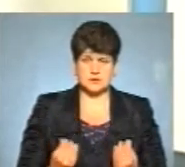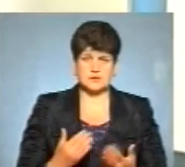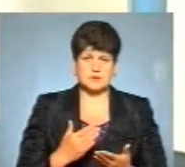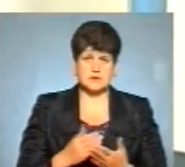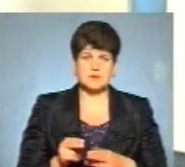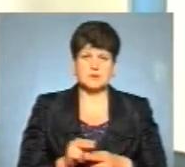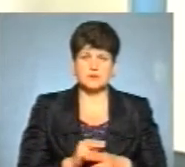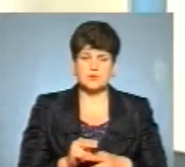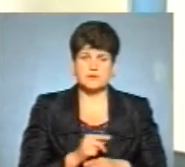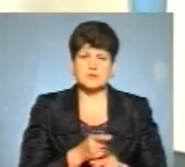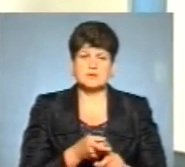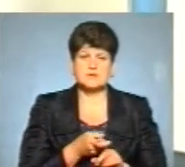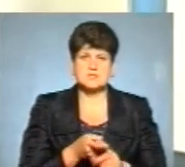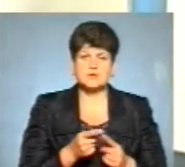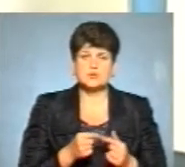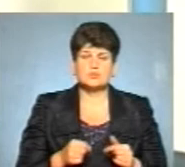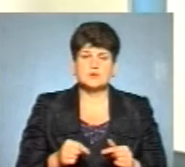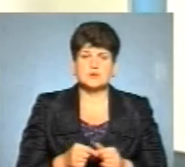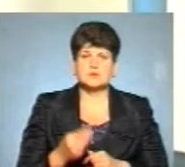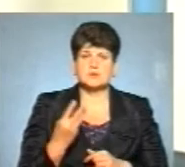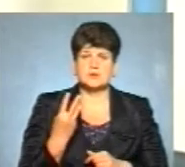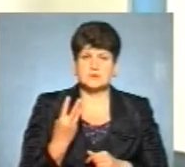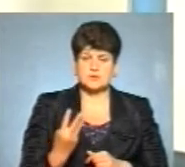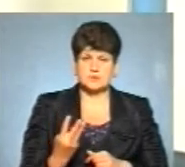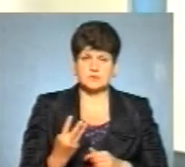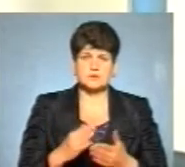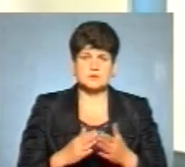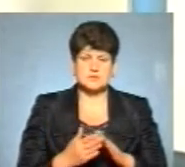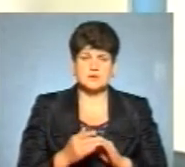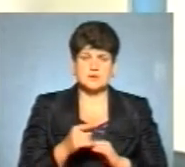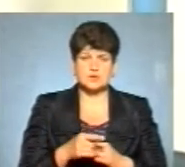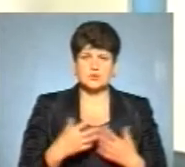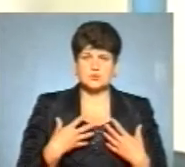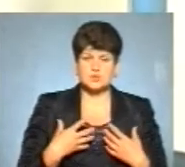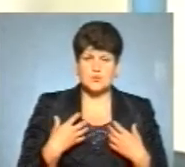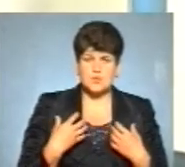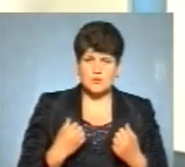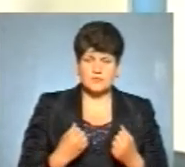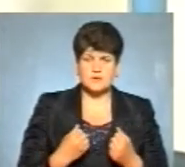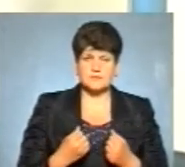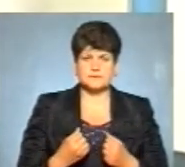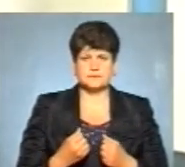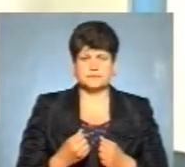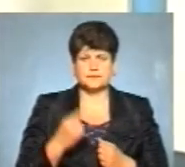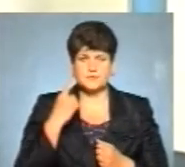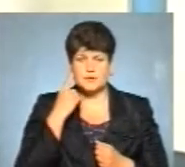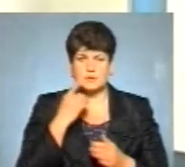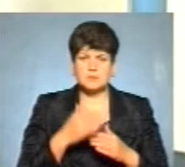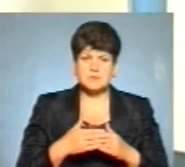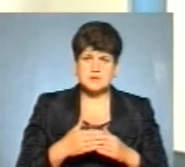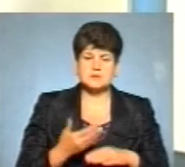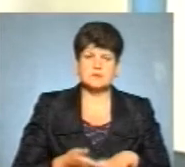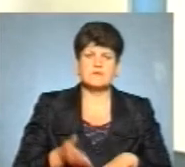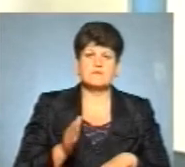на лікуванні в інфекційному відділенні, три пацієнти, стан їхнього здоров'я ми оцінюємо як близький до